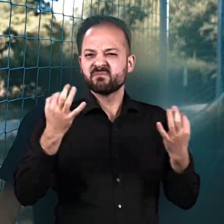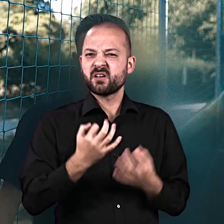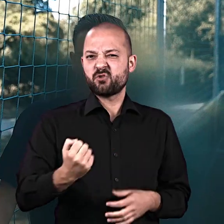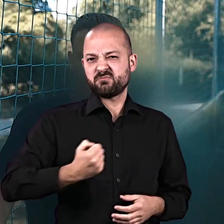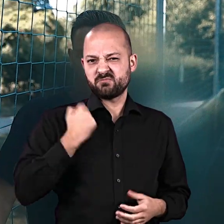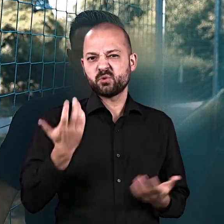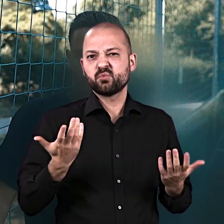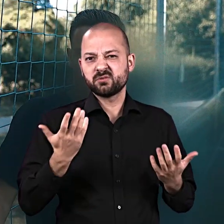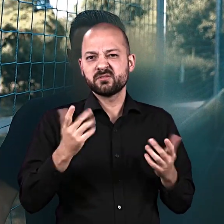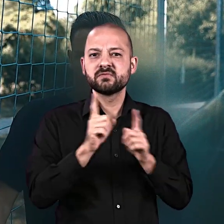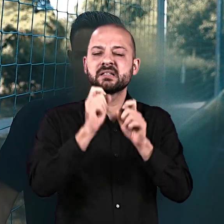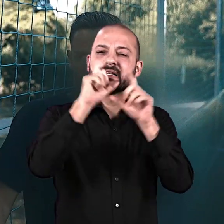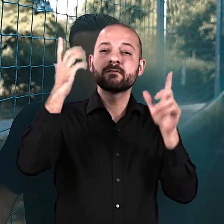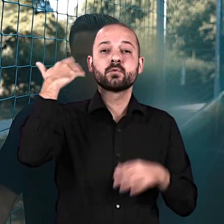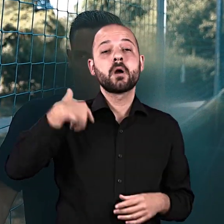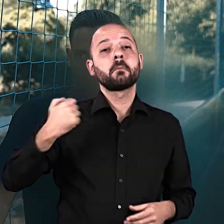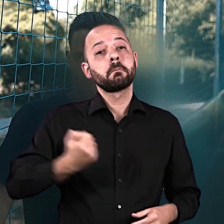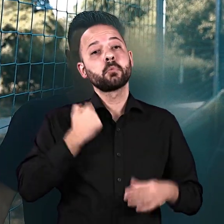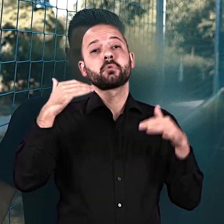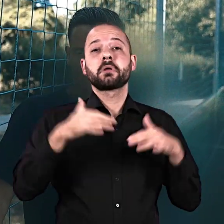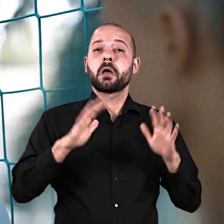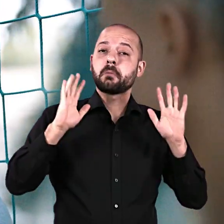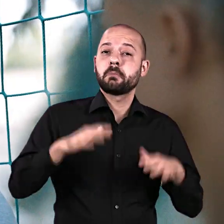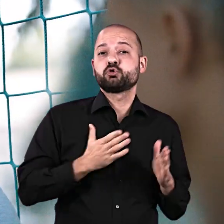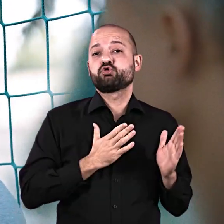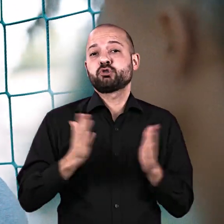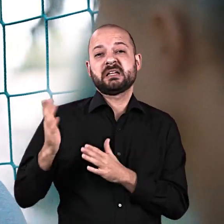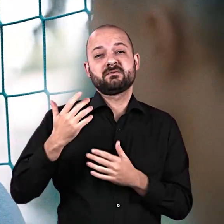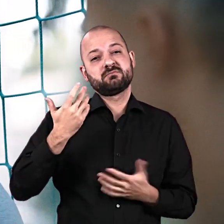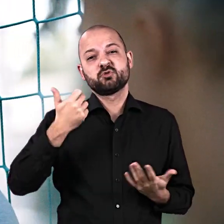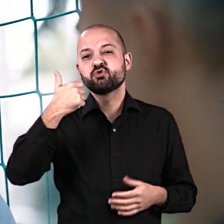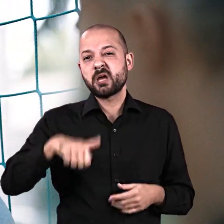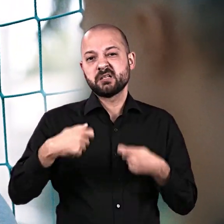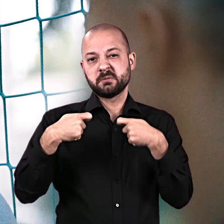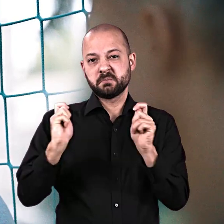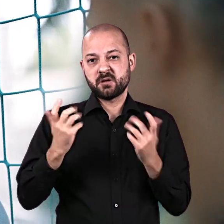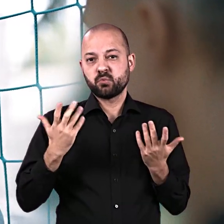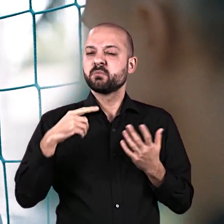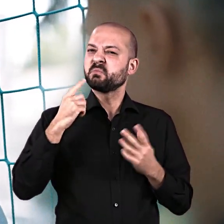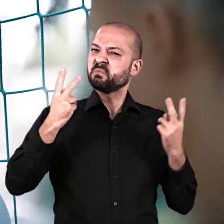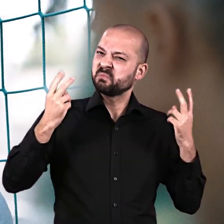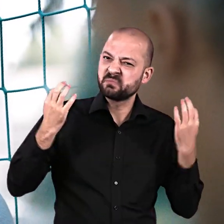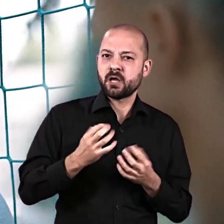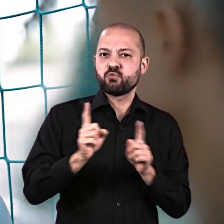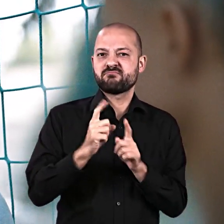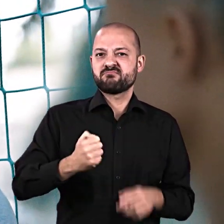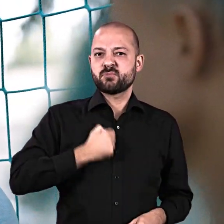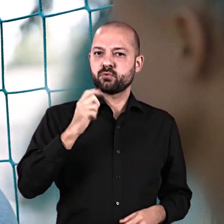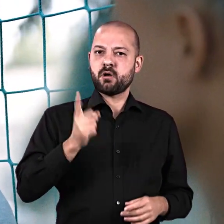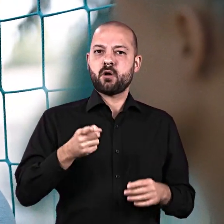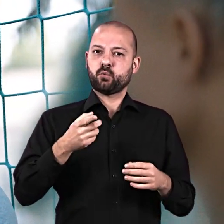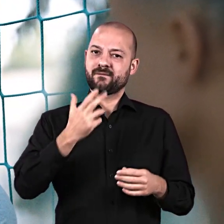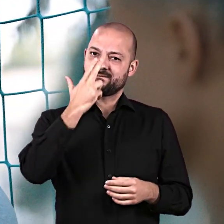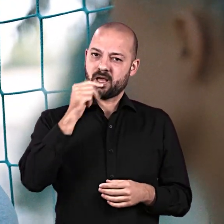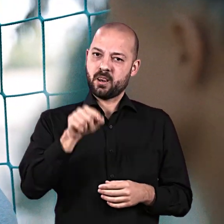kann. Dafür braucht man Mut, das zu machen. Ne? Ich meinte, genauso wie ich den Mut hatte, damals vielleicht Scheiße zu bauen, muss man aber auch den Mut haben,